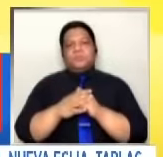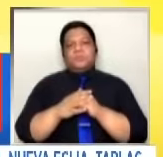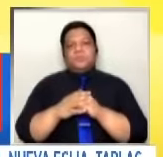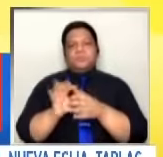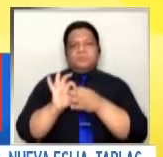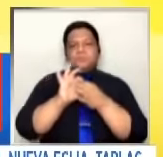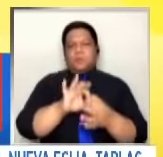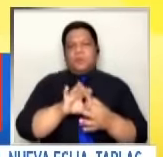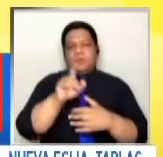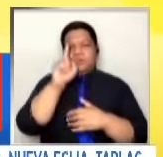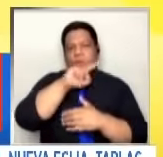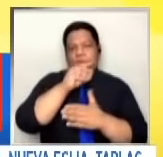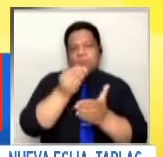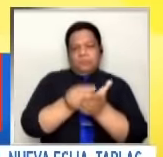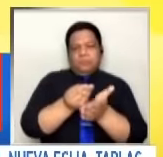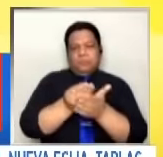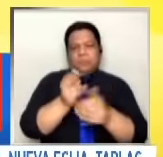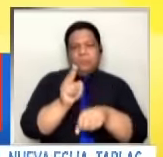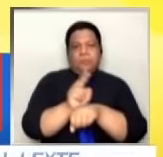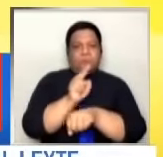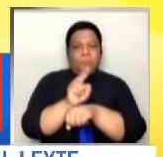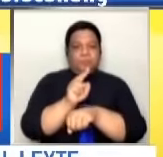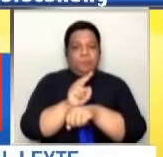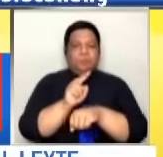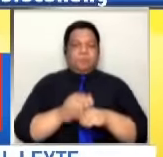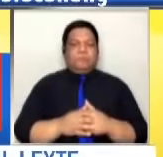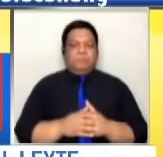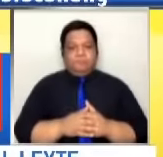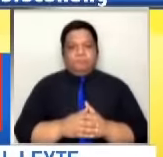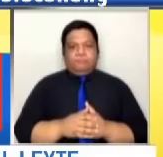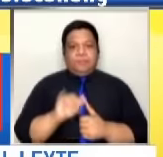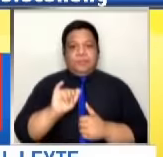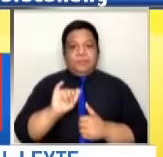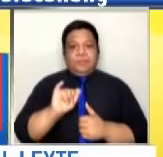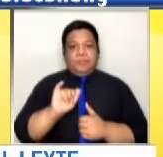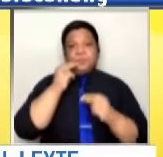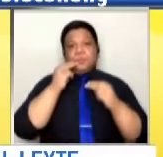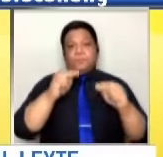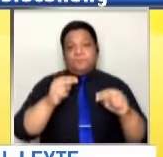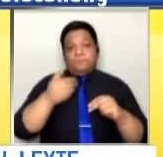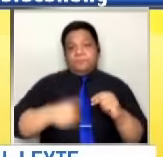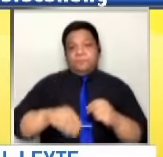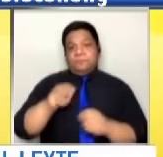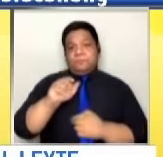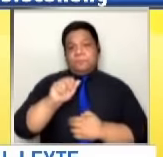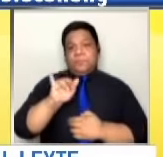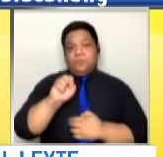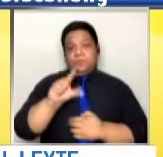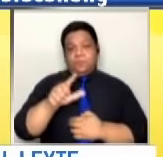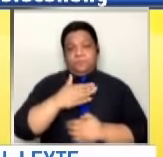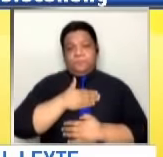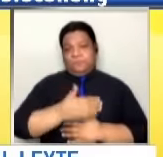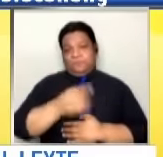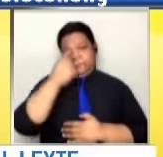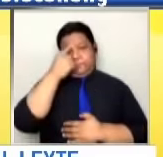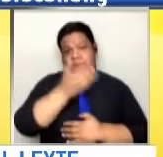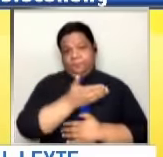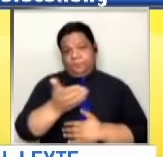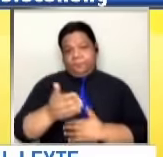or banknote. Yan ang unang balita. Marisol Abdurrahman, buong puso para sa Pilipino.